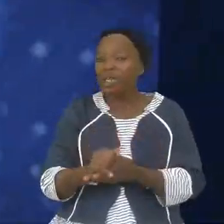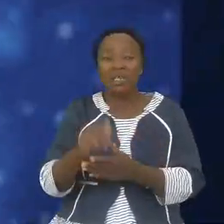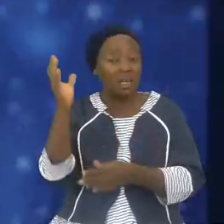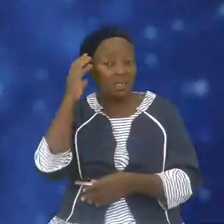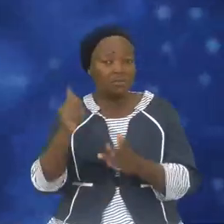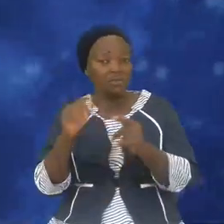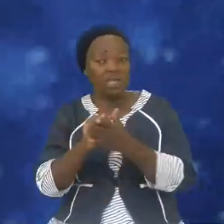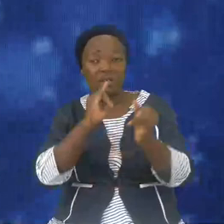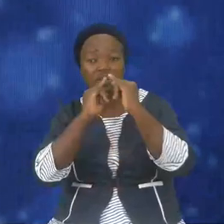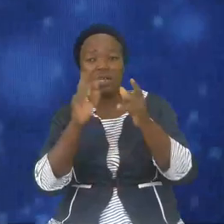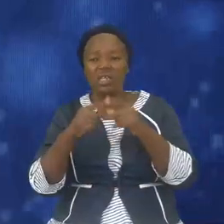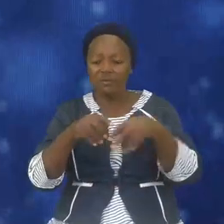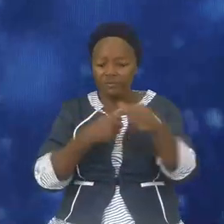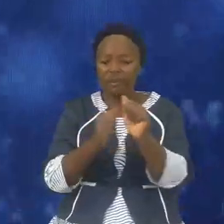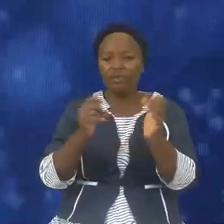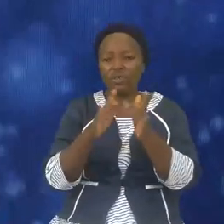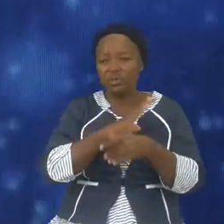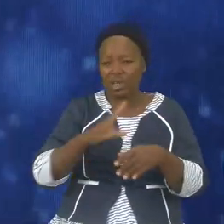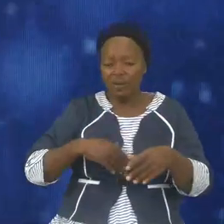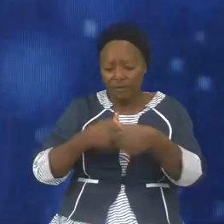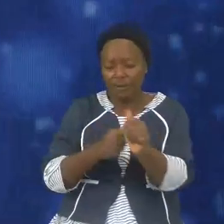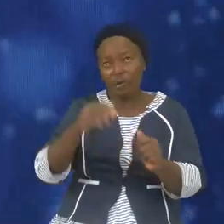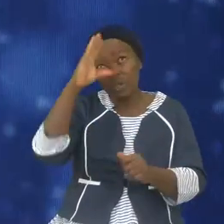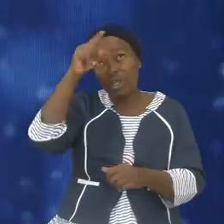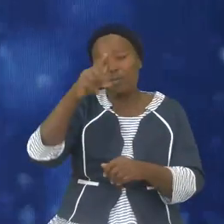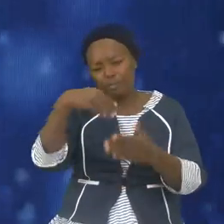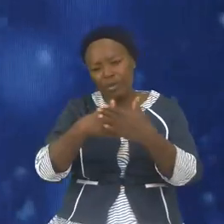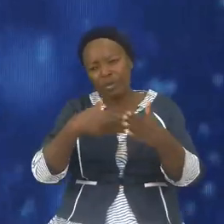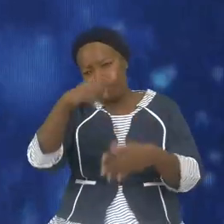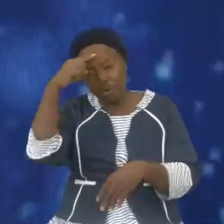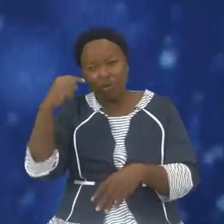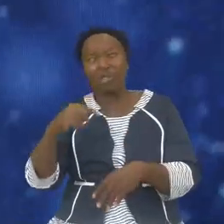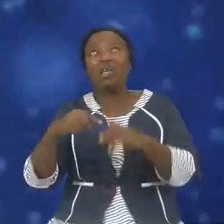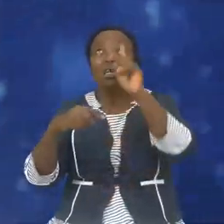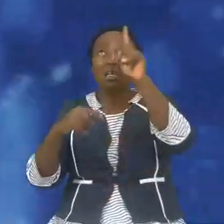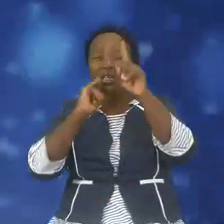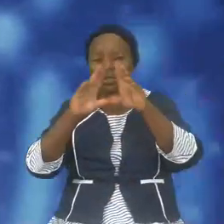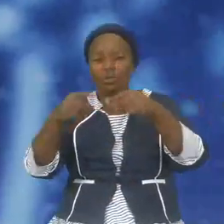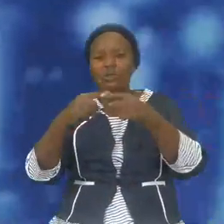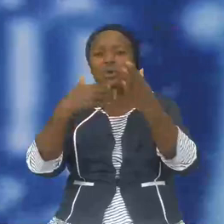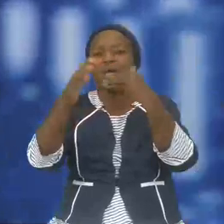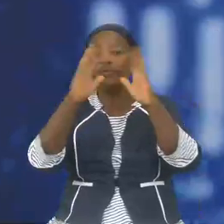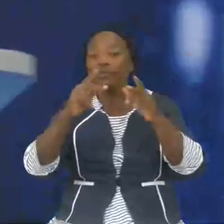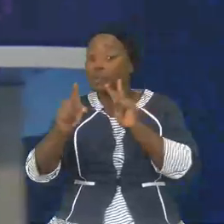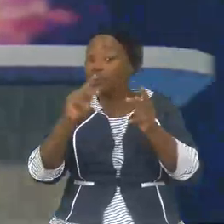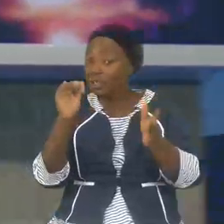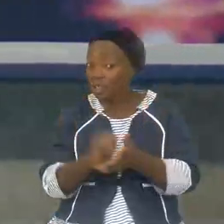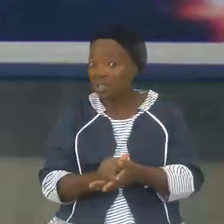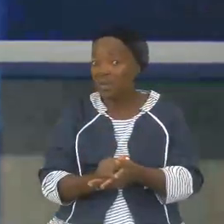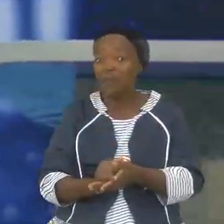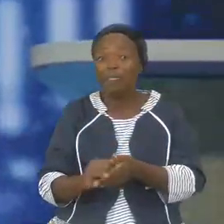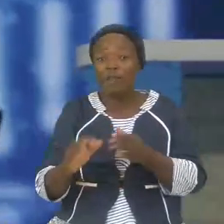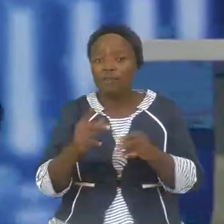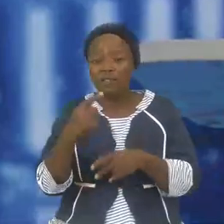d'hommes, ceux qui écoutent cette instruction, qui suivent Christ, parce que Christ va les amener au ciel.